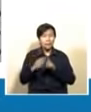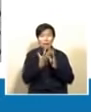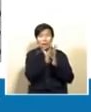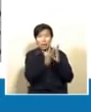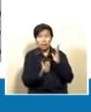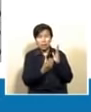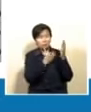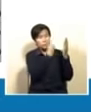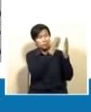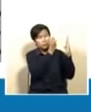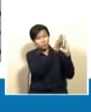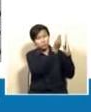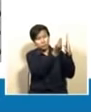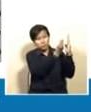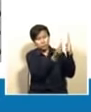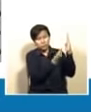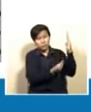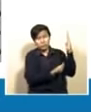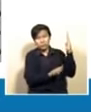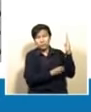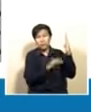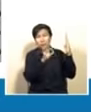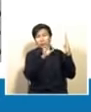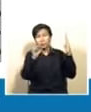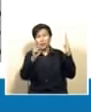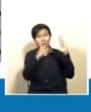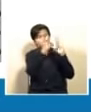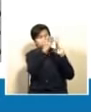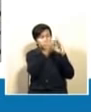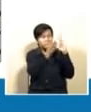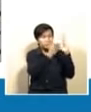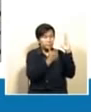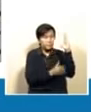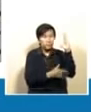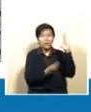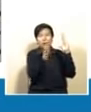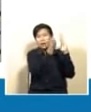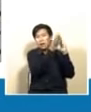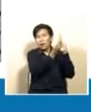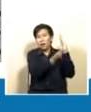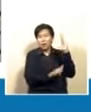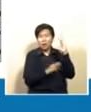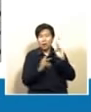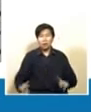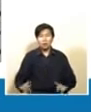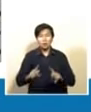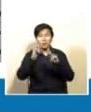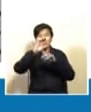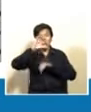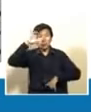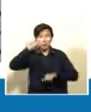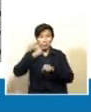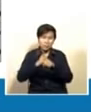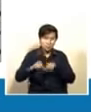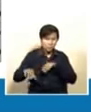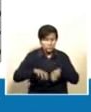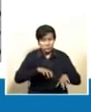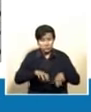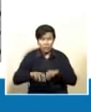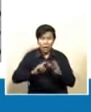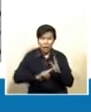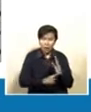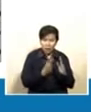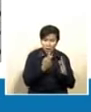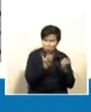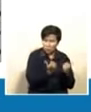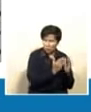ะนั้นวันนี้กลุ่มเสี่ยงทุกกลุ่ม อย่างเช่นอสม.อาสาสมัครสาธารณสุขประจำหมู่บ้านซึ่งเป็นกลุ่ม